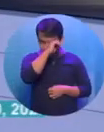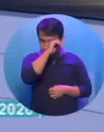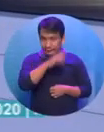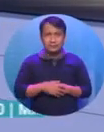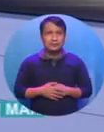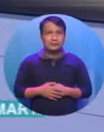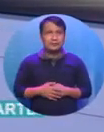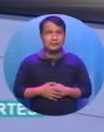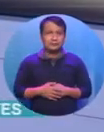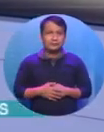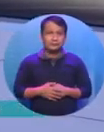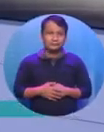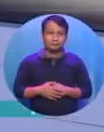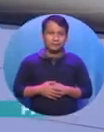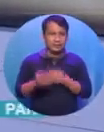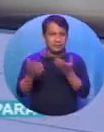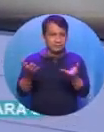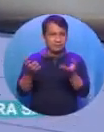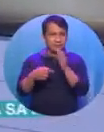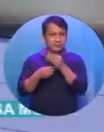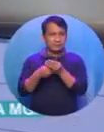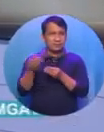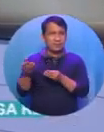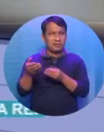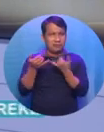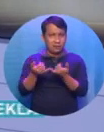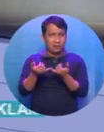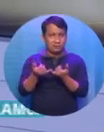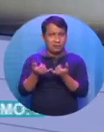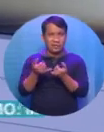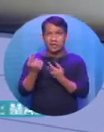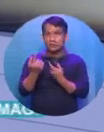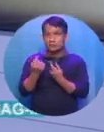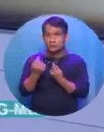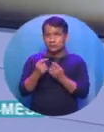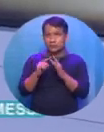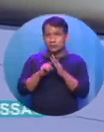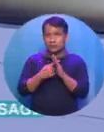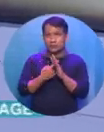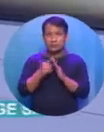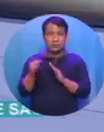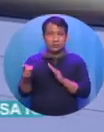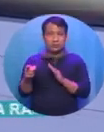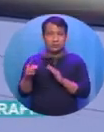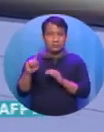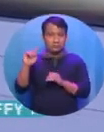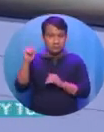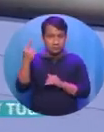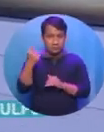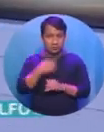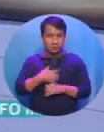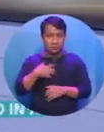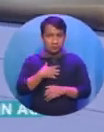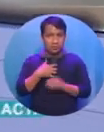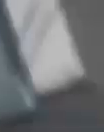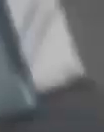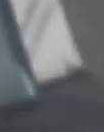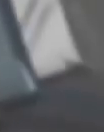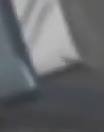Ayun. Okay. Ngayon naman, simulan na natin ang ating unang